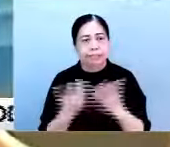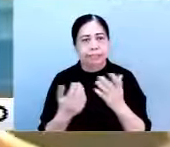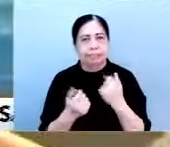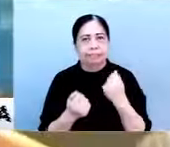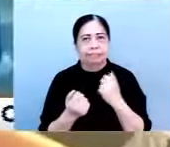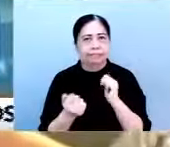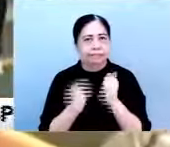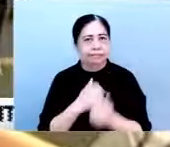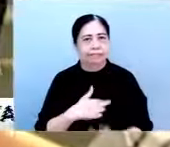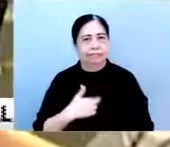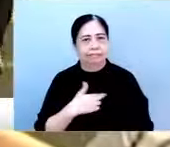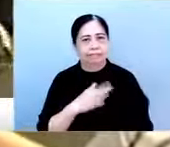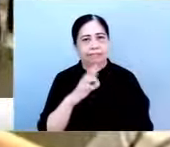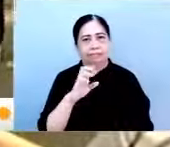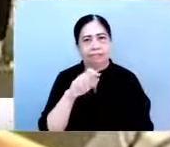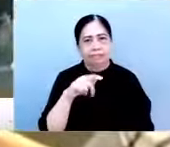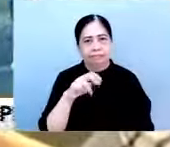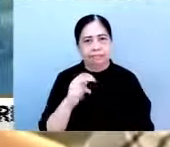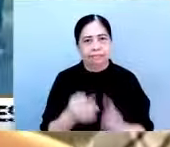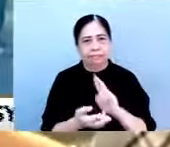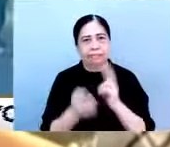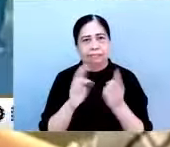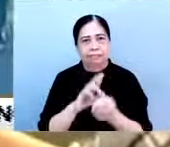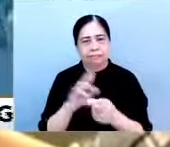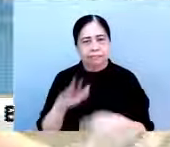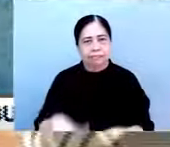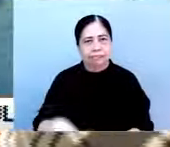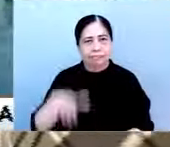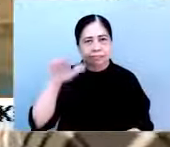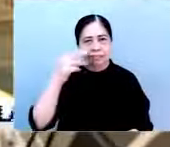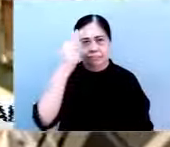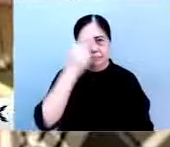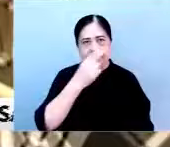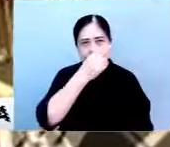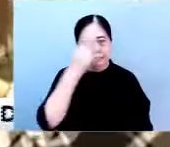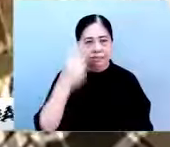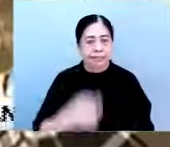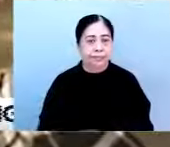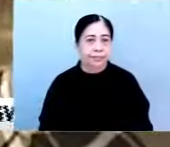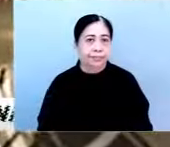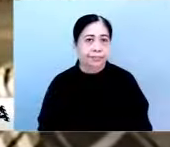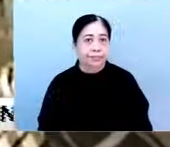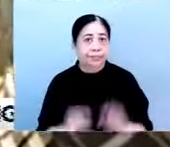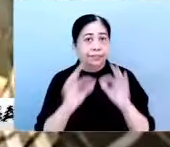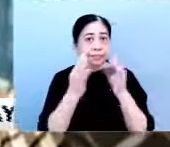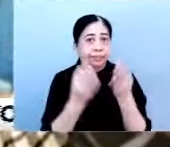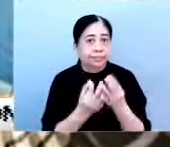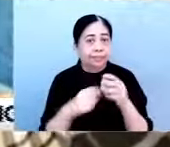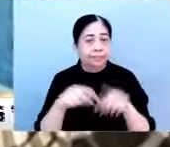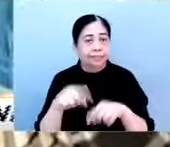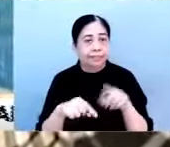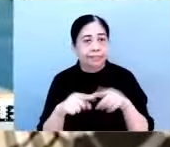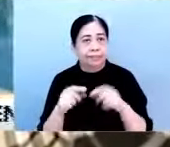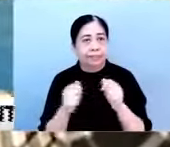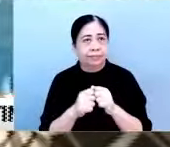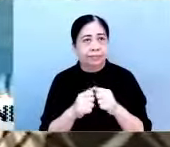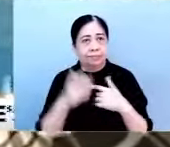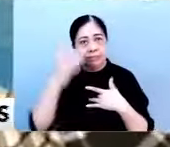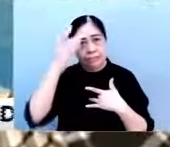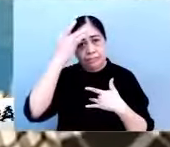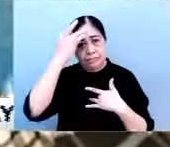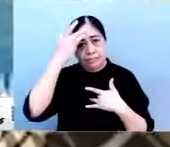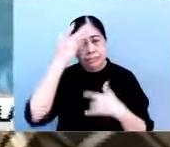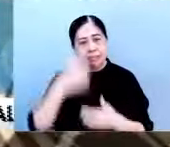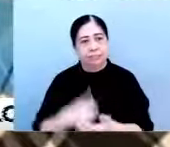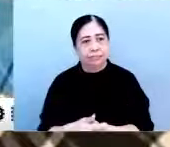ang nakagis na naming mga Katoliko. Sa mga pamilya, kaibigan na may karamdaman,